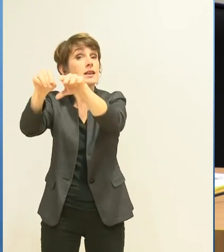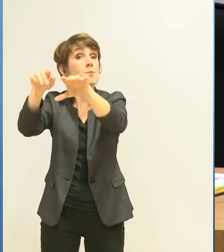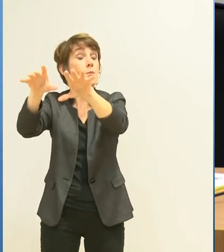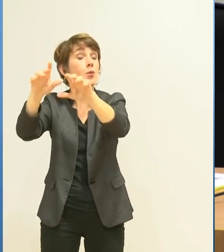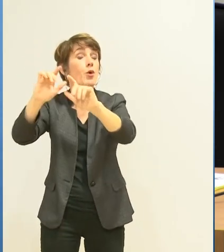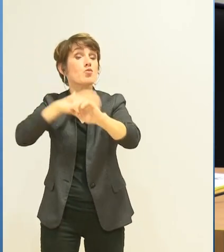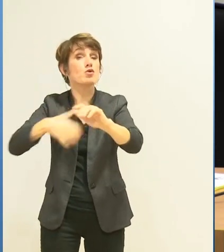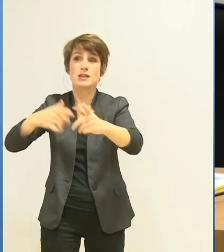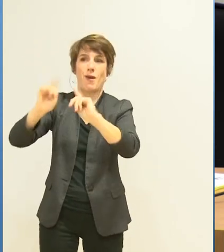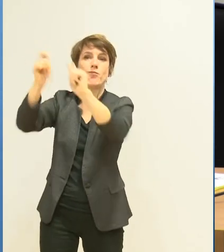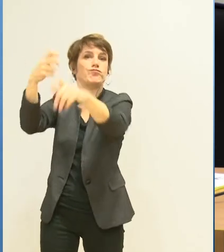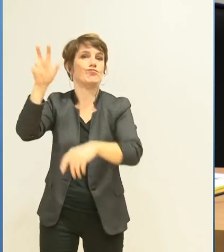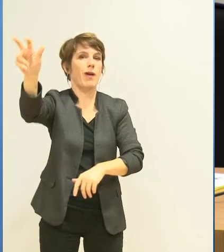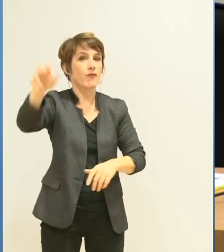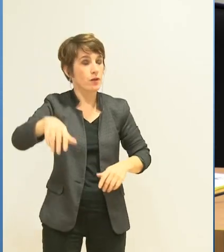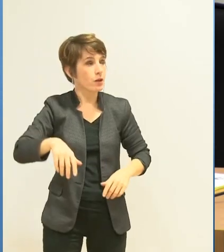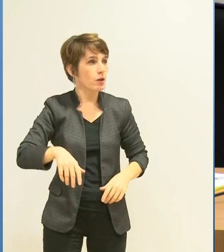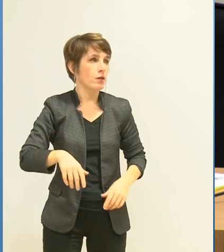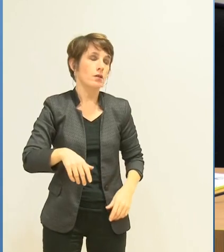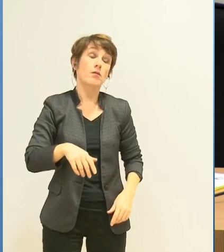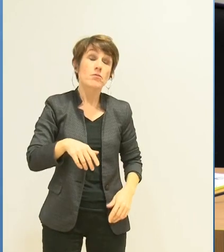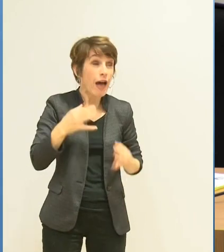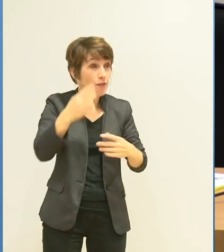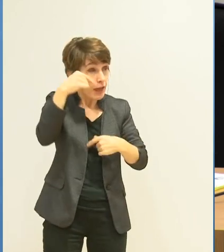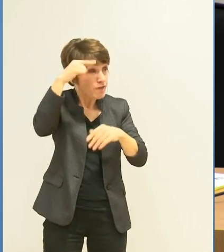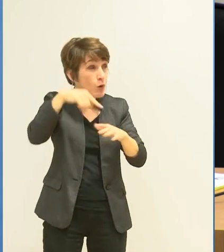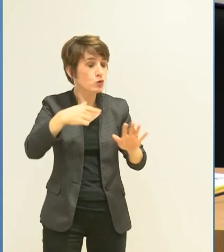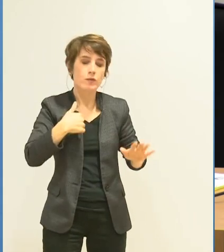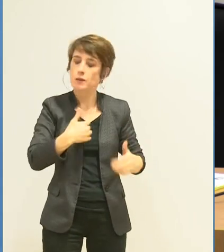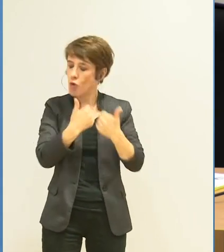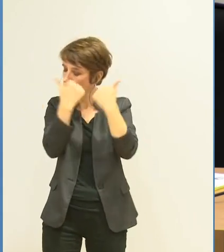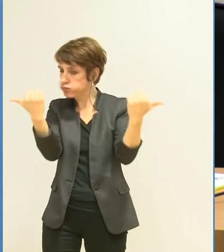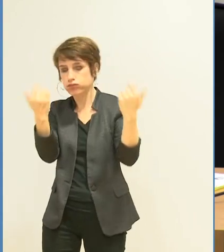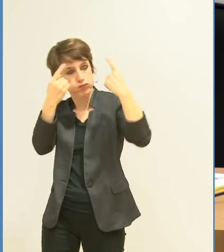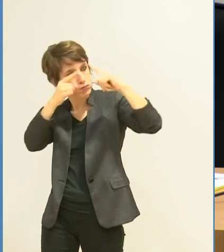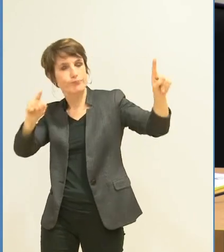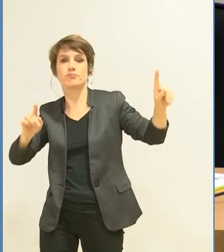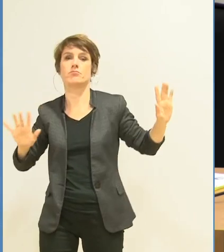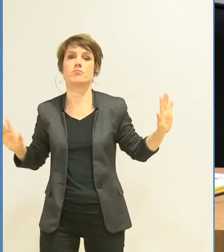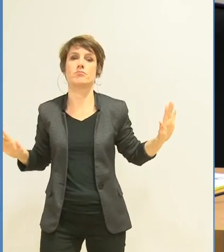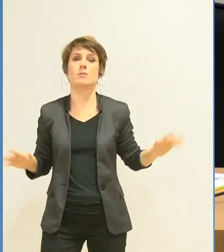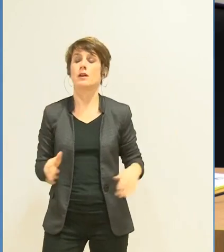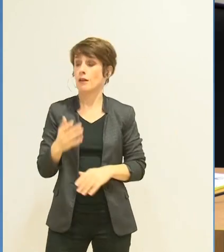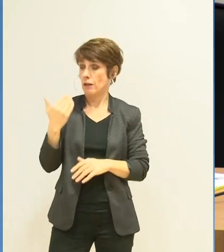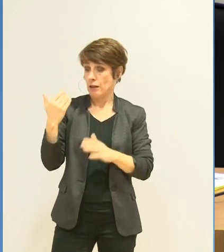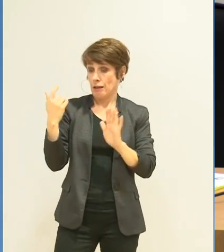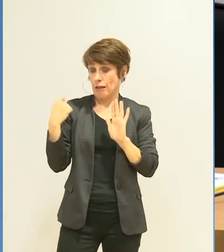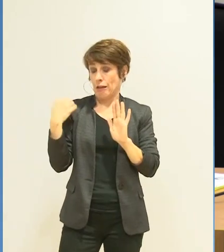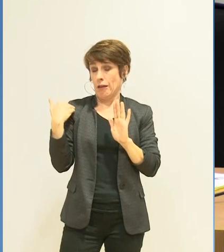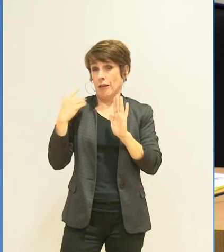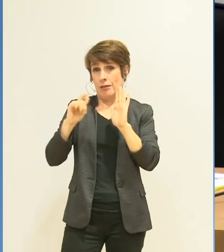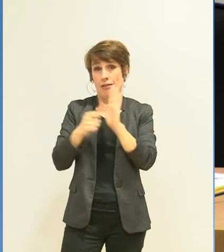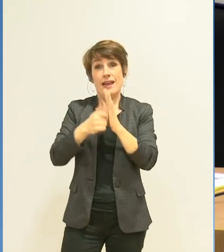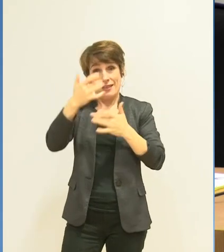éthique tout à fait condamnable à l'été 2016 et puisque vous contestez